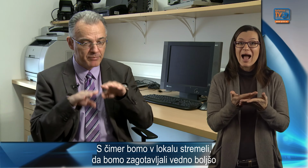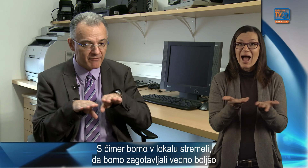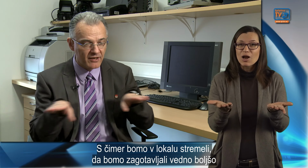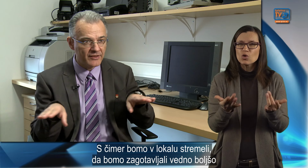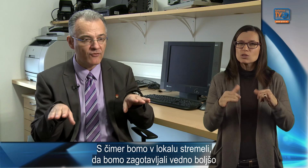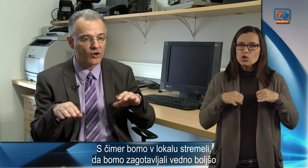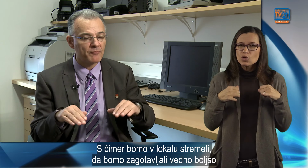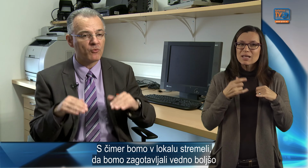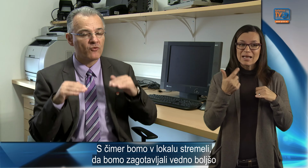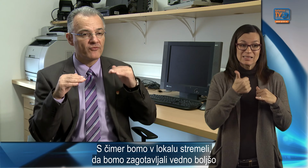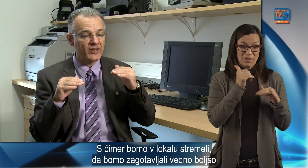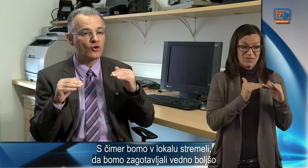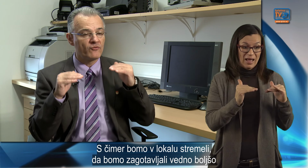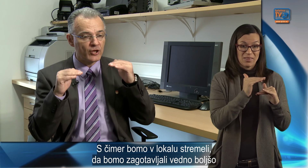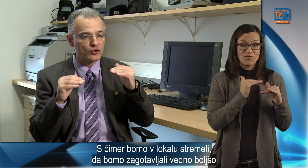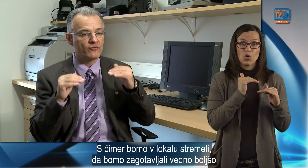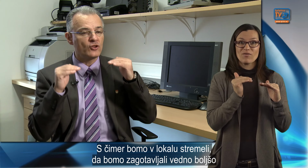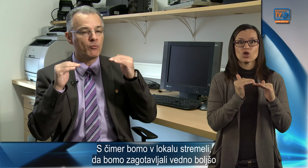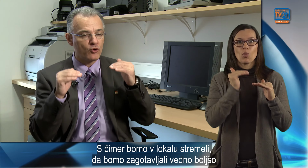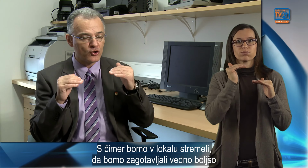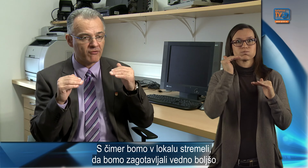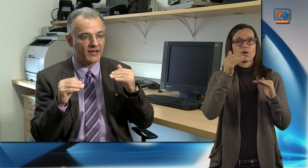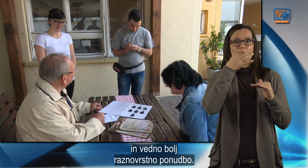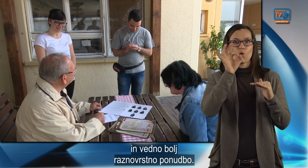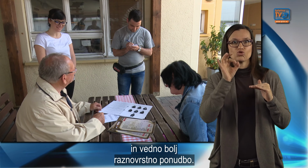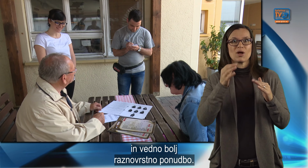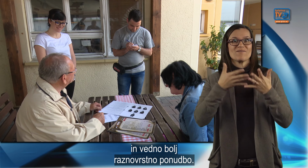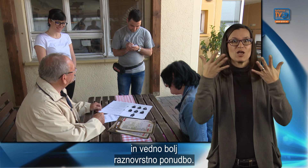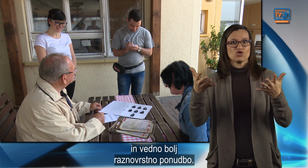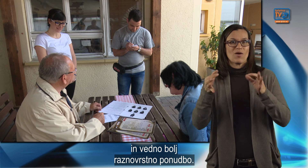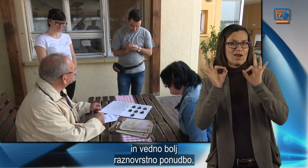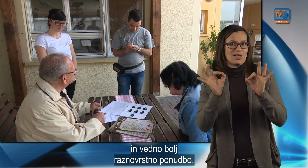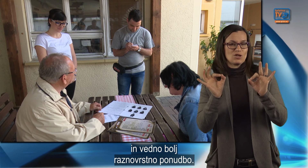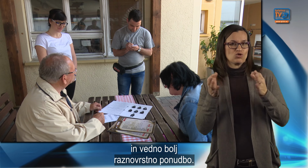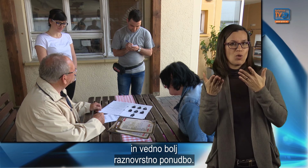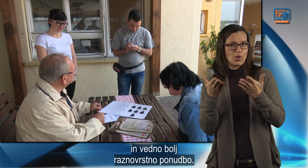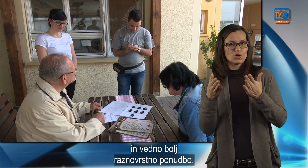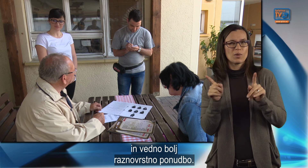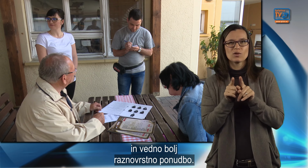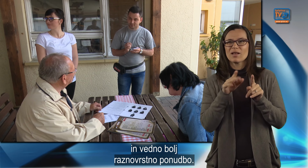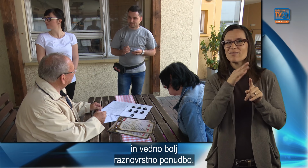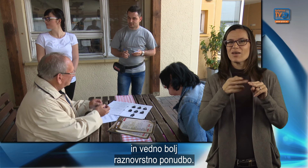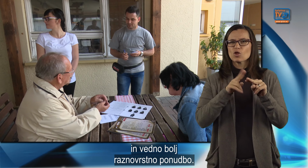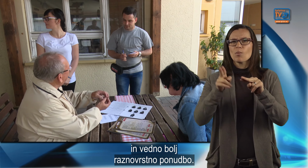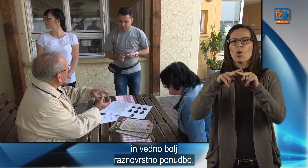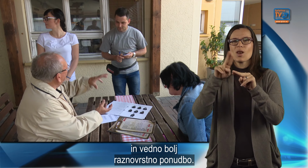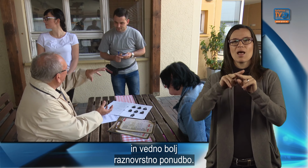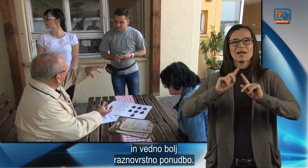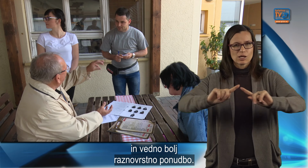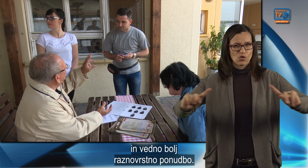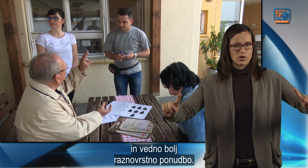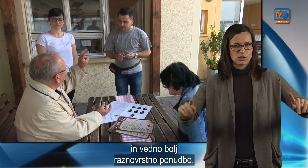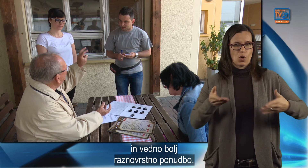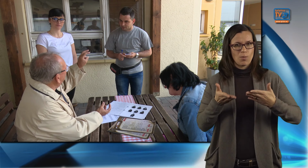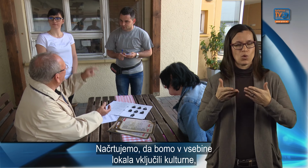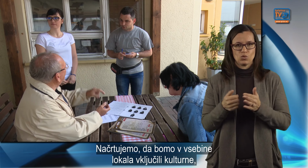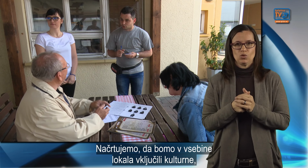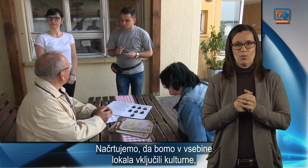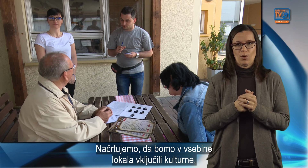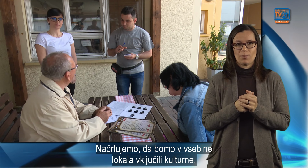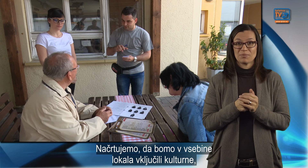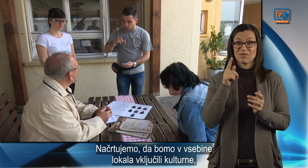da iz prvega nivoja bomo vedno večjo, vedno boljšo kvalitetnejšo ponudbo in tudi vedno bolj raznovrstno ponudbo. Imamo